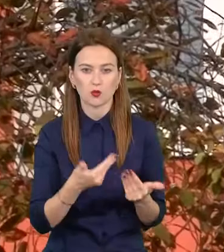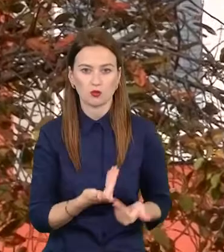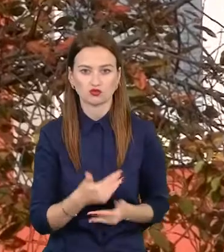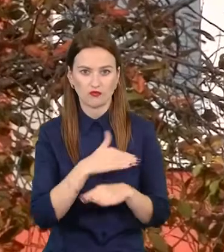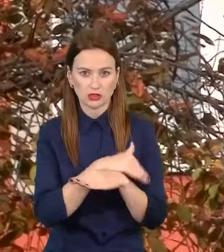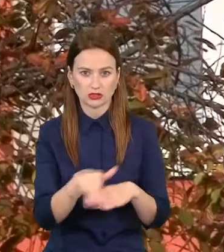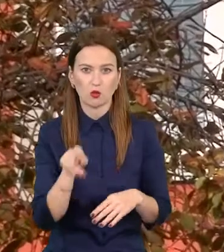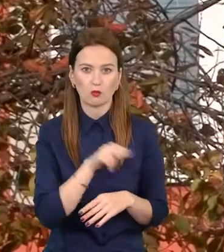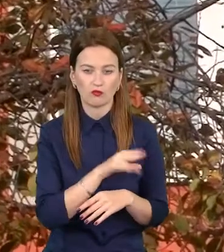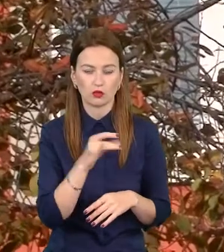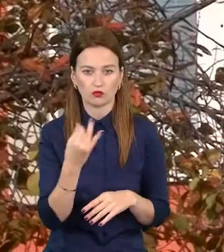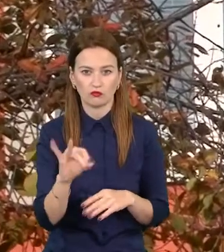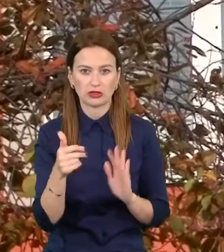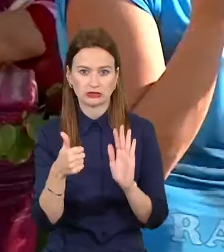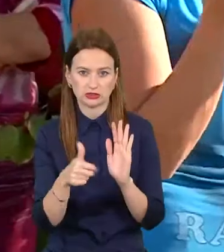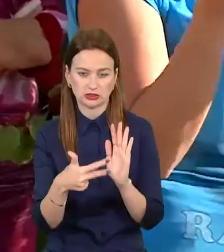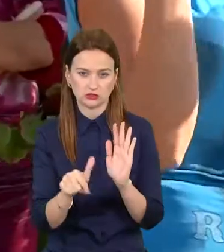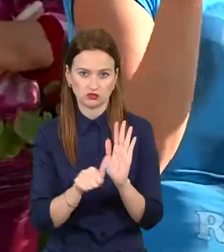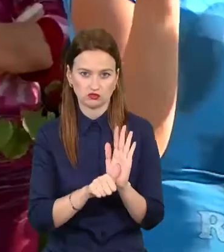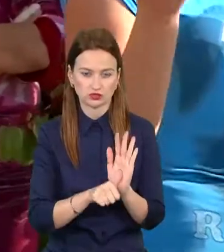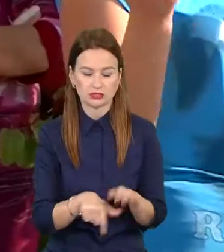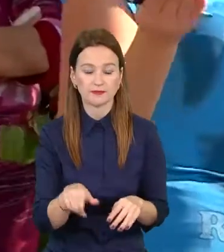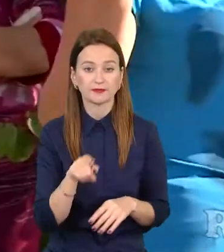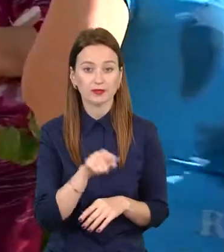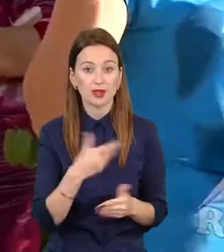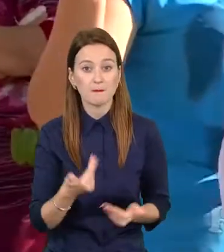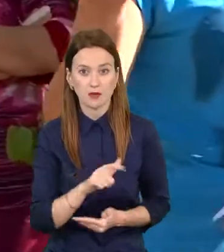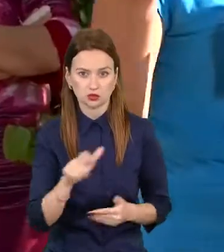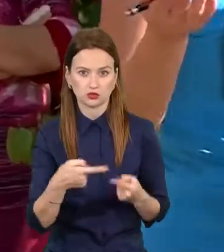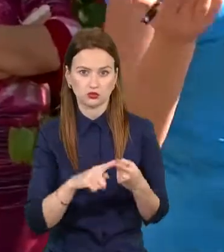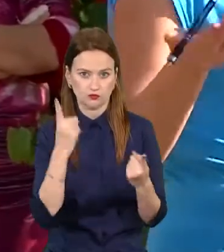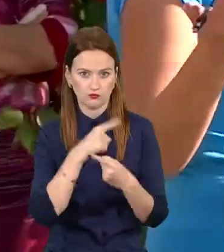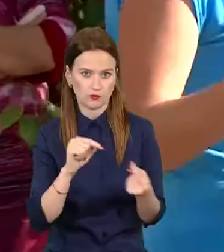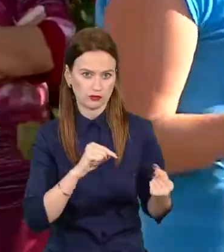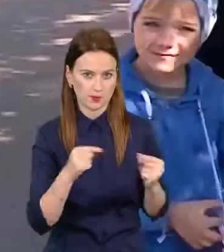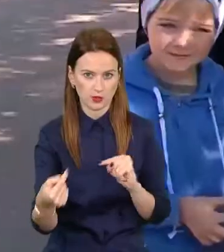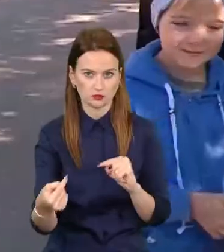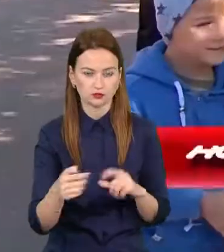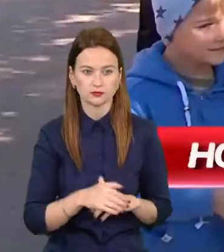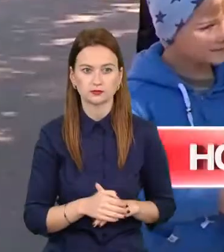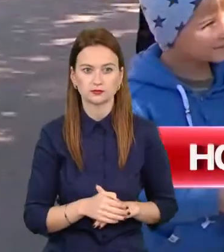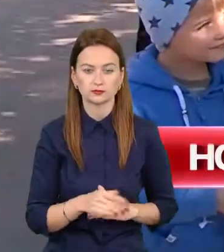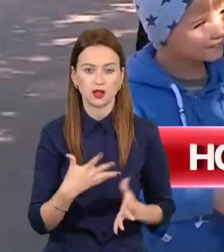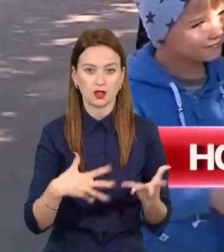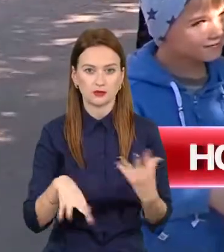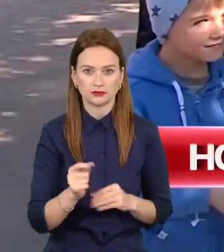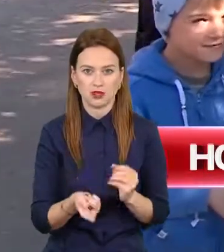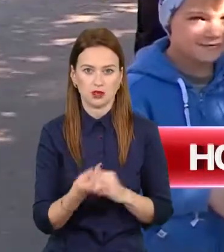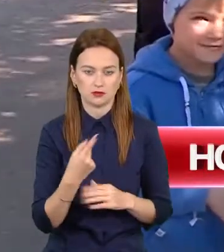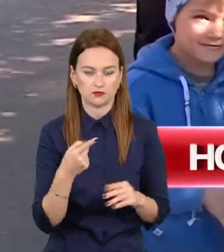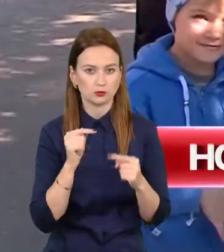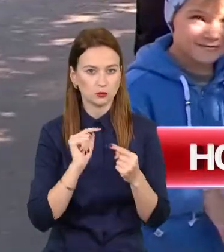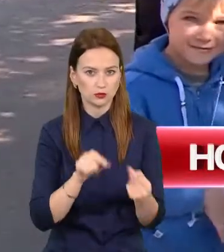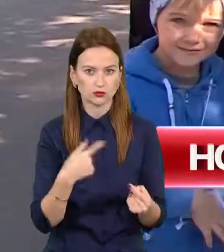проживають за адресою провулок Ювілейний, 36. Самі ж мешканці цю інформацію заперечують. А всі, оказується,